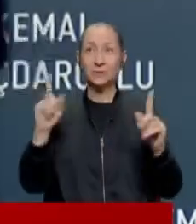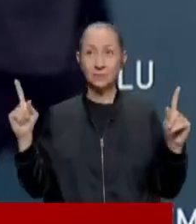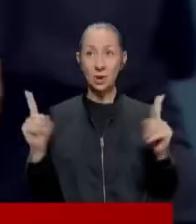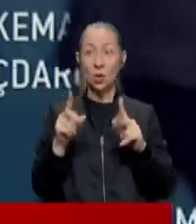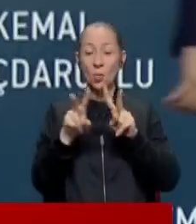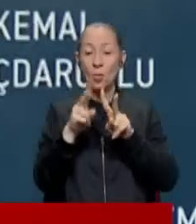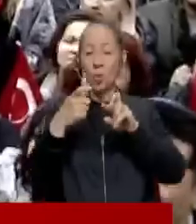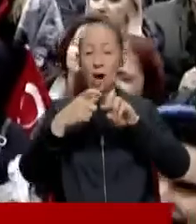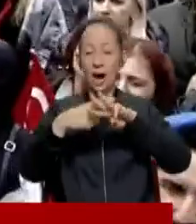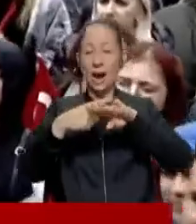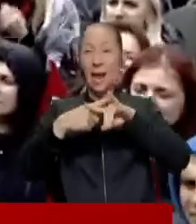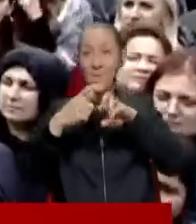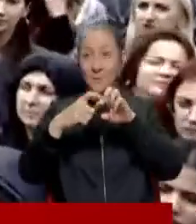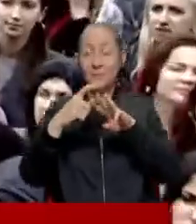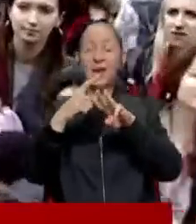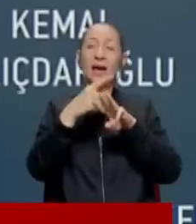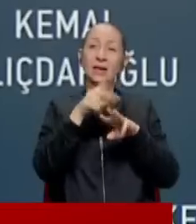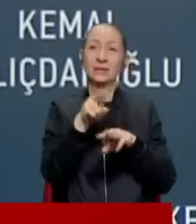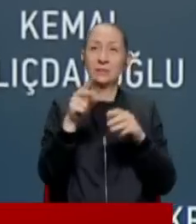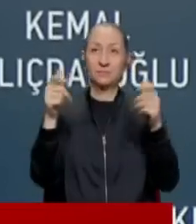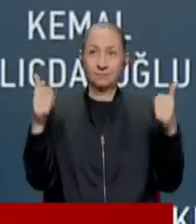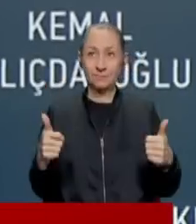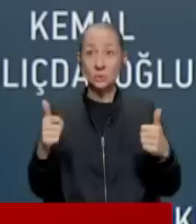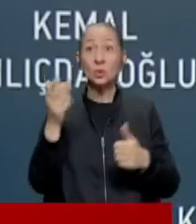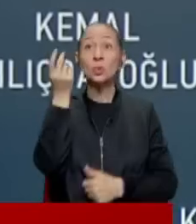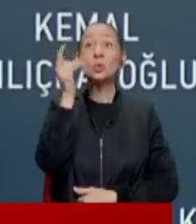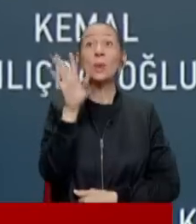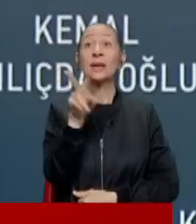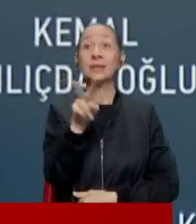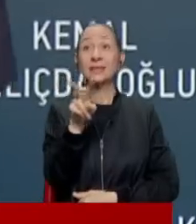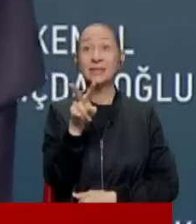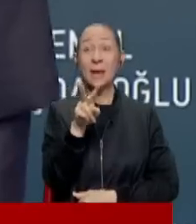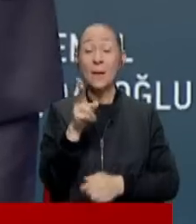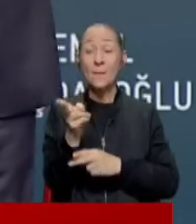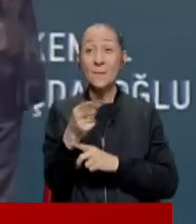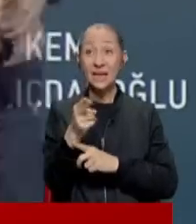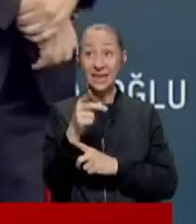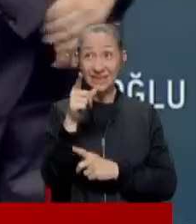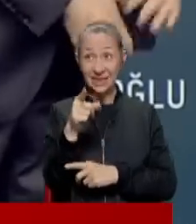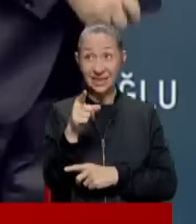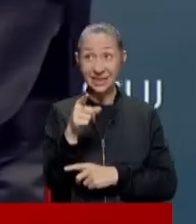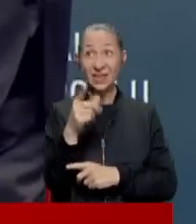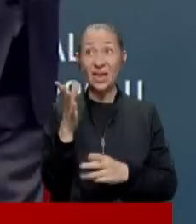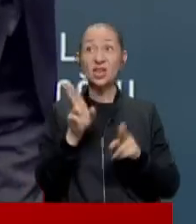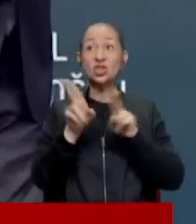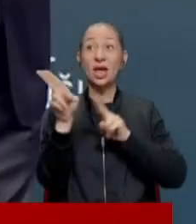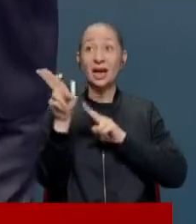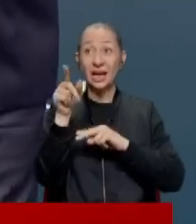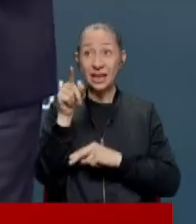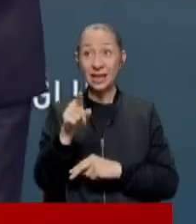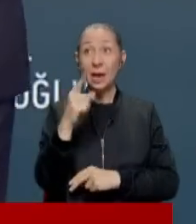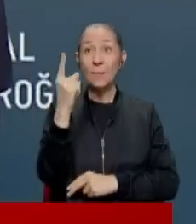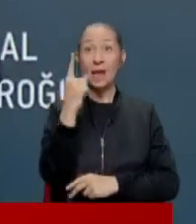Muharrem erkek ile Ahmet Akın'ı işaret etti Balıkesir'in ve Çanakkale'nin